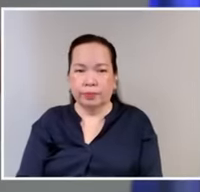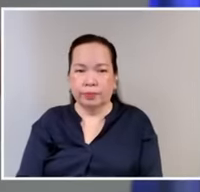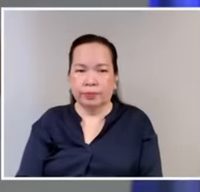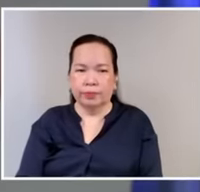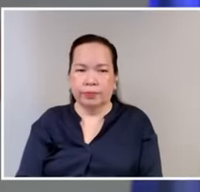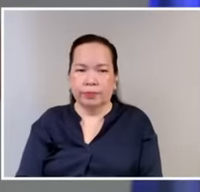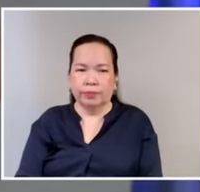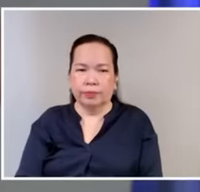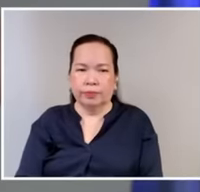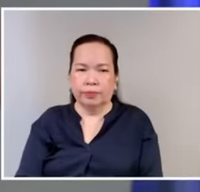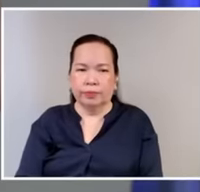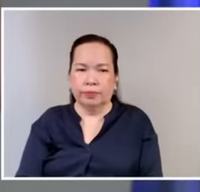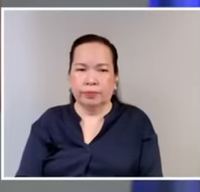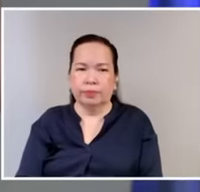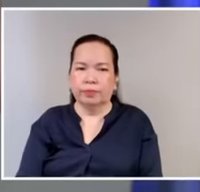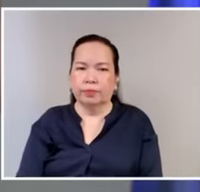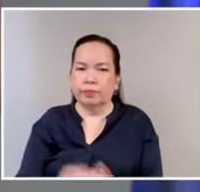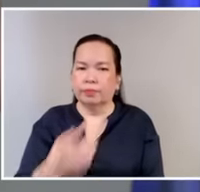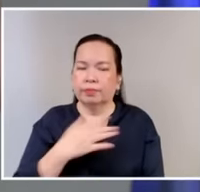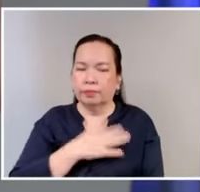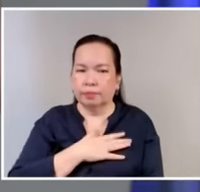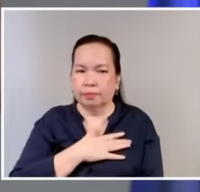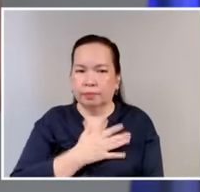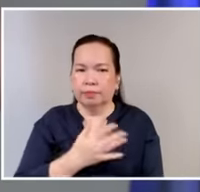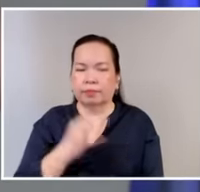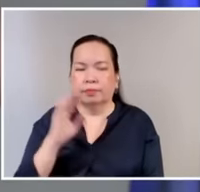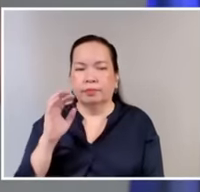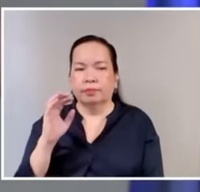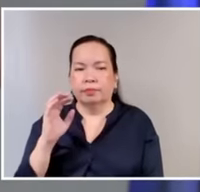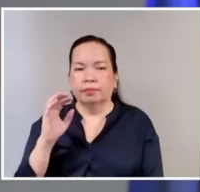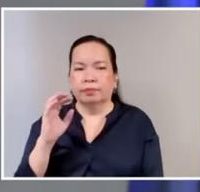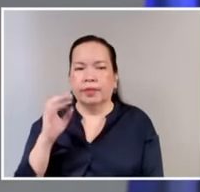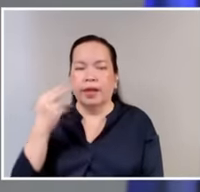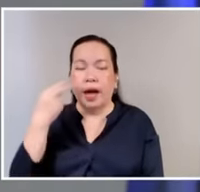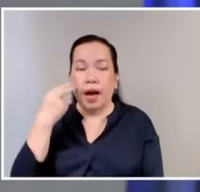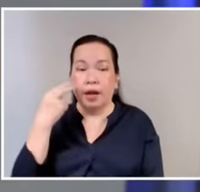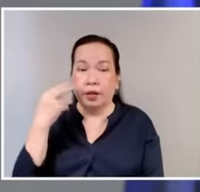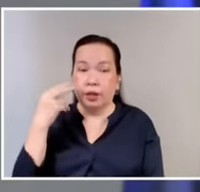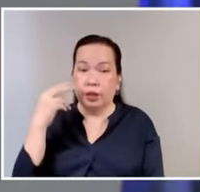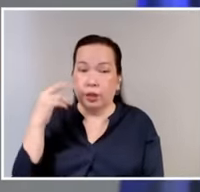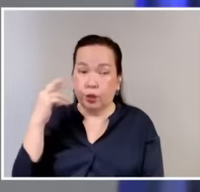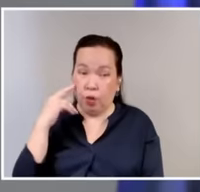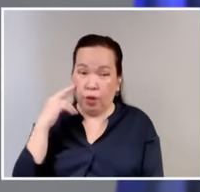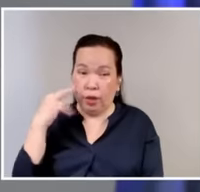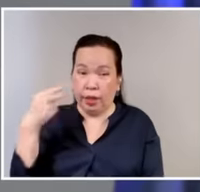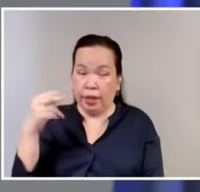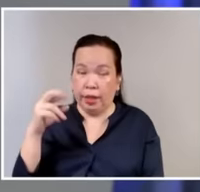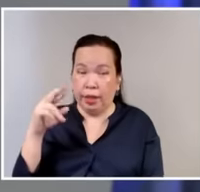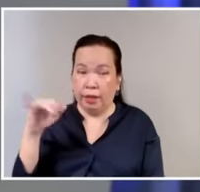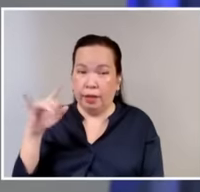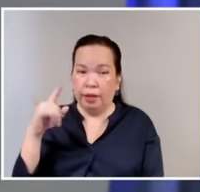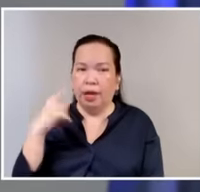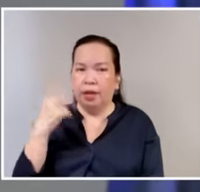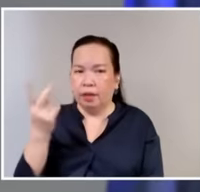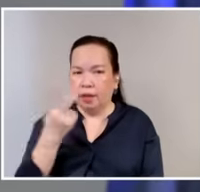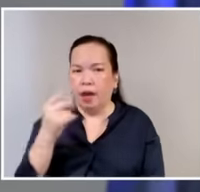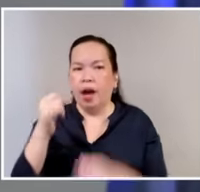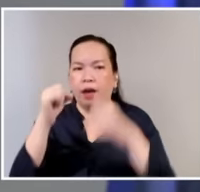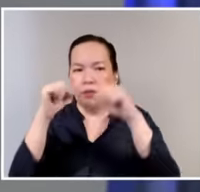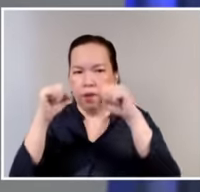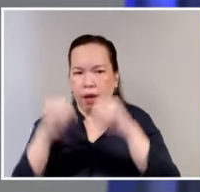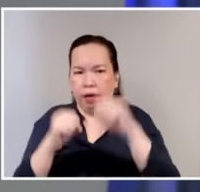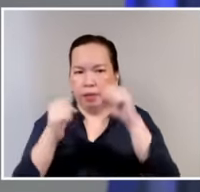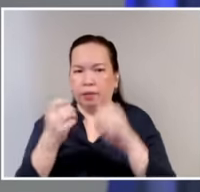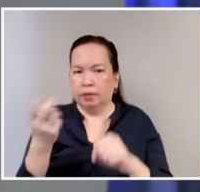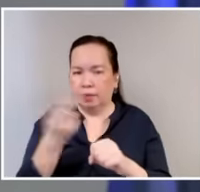Samantala, inamin ni dating presidential spokesperson Harry Roque na nagkaroon ng gentleman's agreement sa pagitan